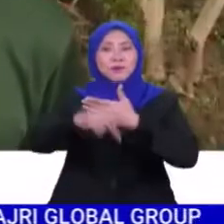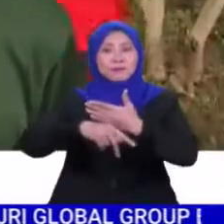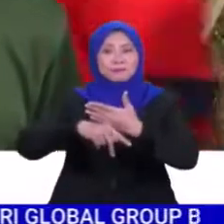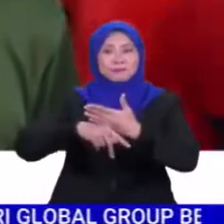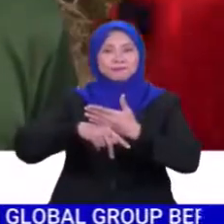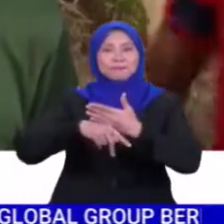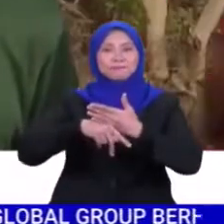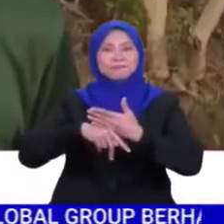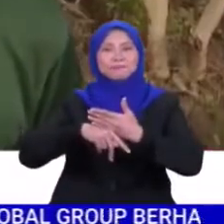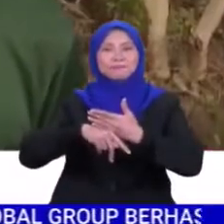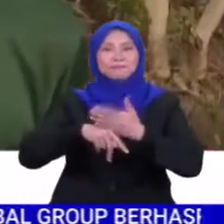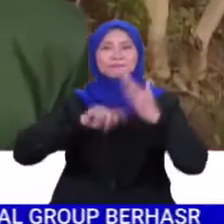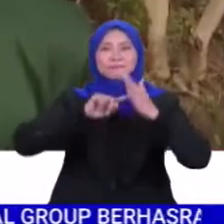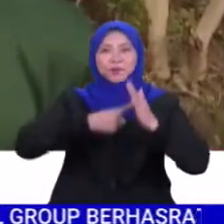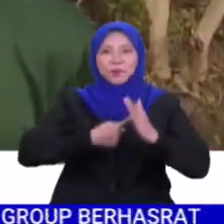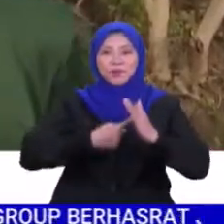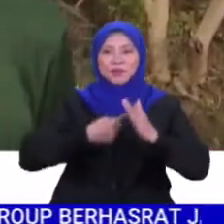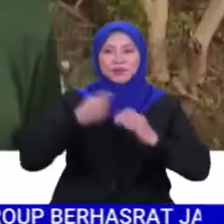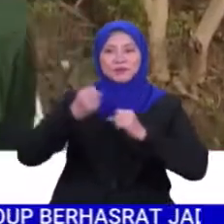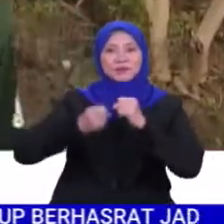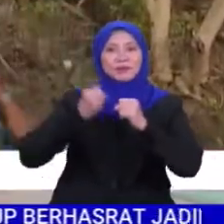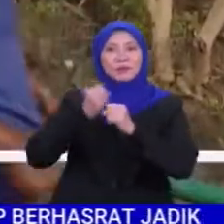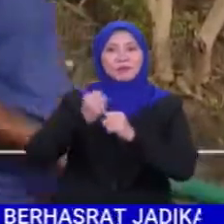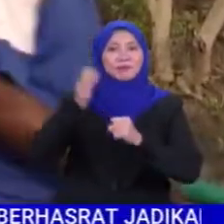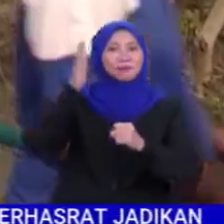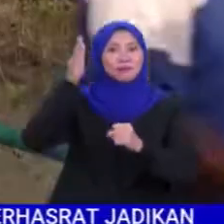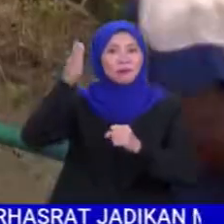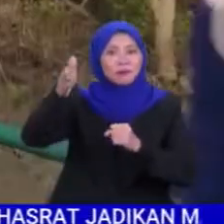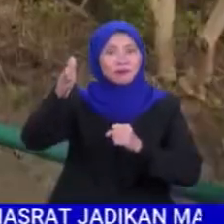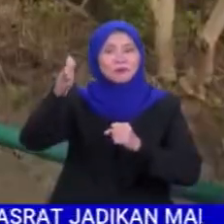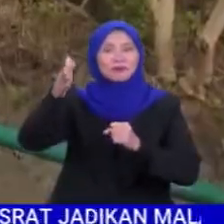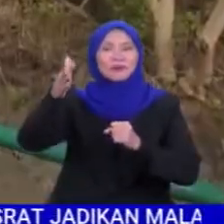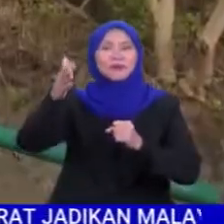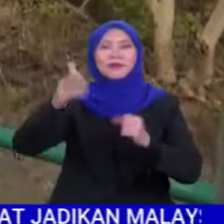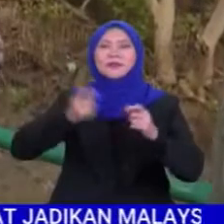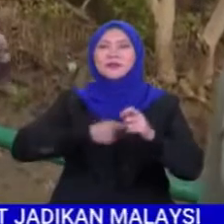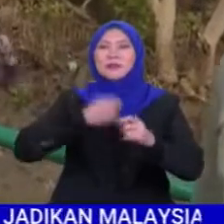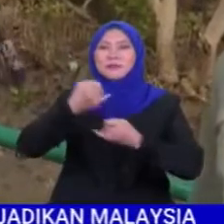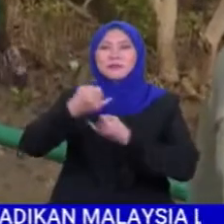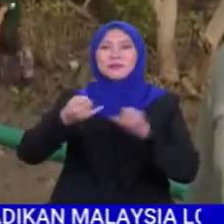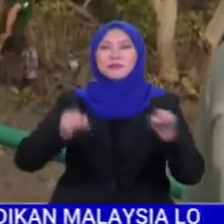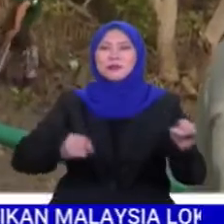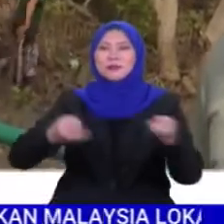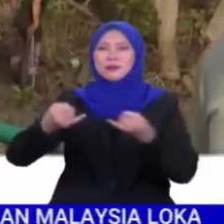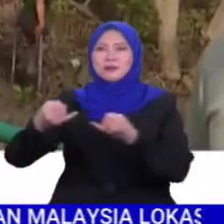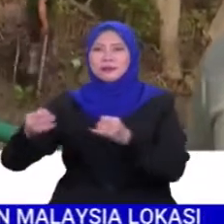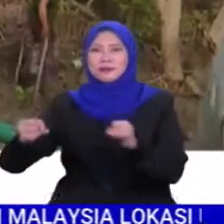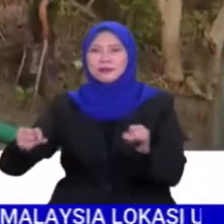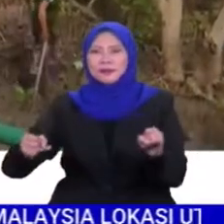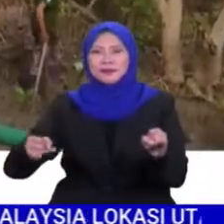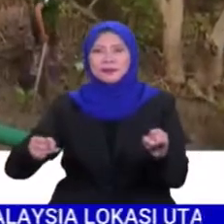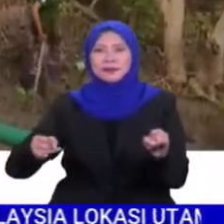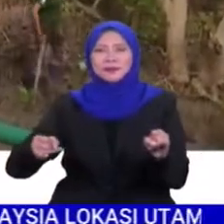makhluk game yang mulai pada tahun depannya paling depan sampah ini setiap fugen jabatan-jabatan akan